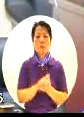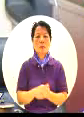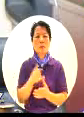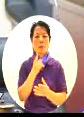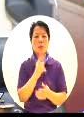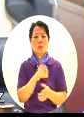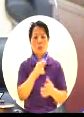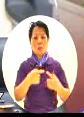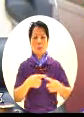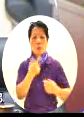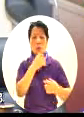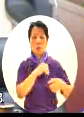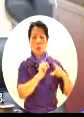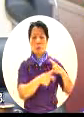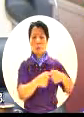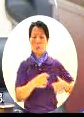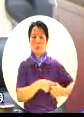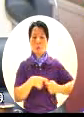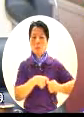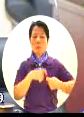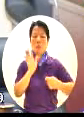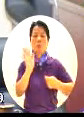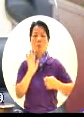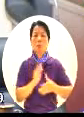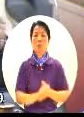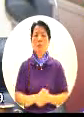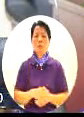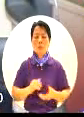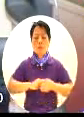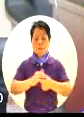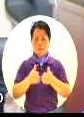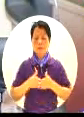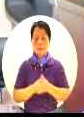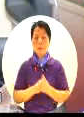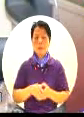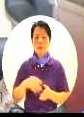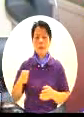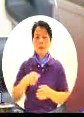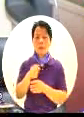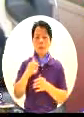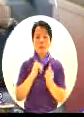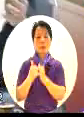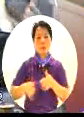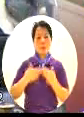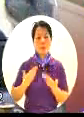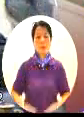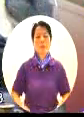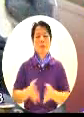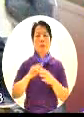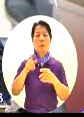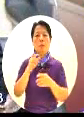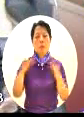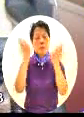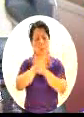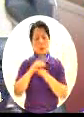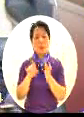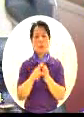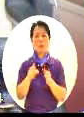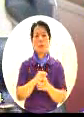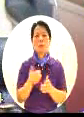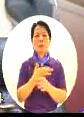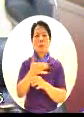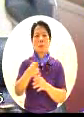厂商啊，我也感觉讲你爱还一下啦，有一个休闲暗时啊会当还一